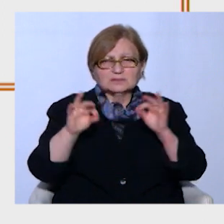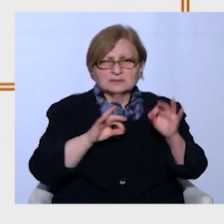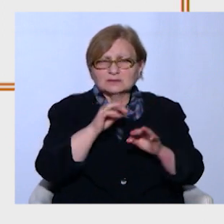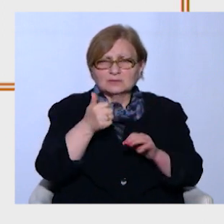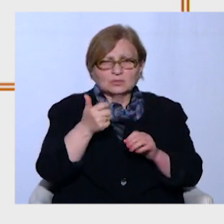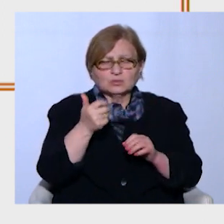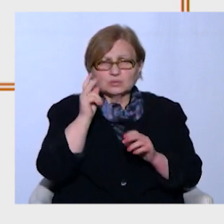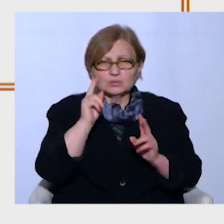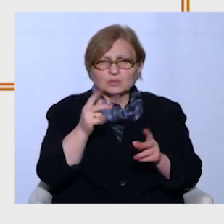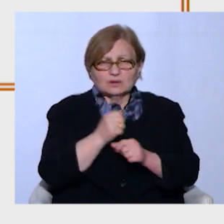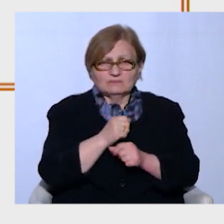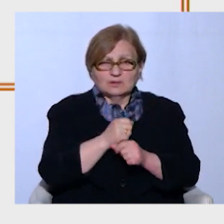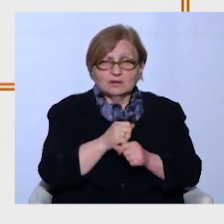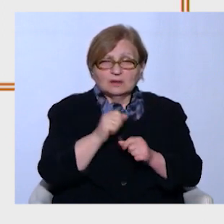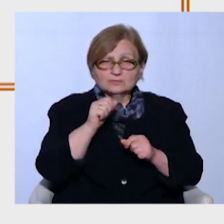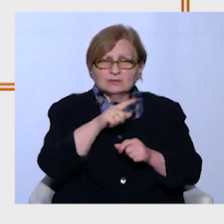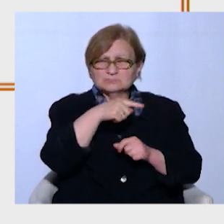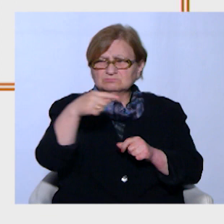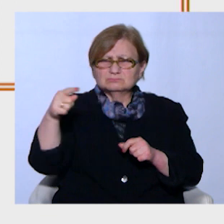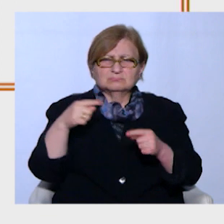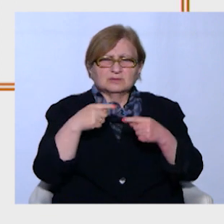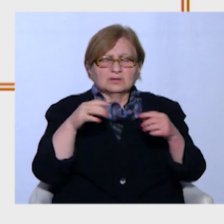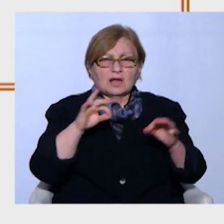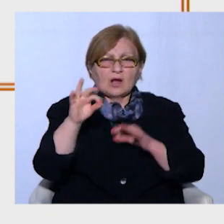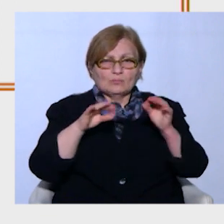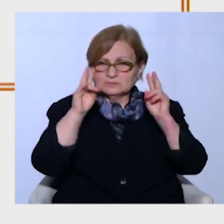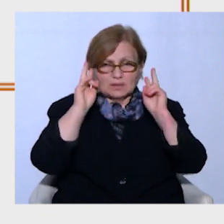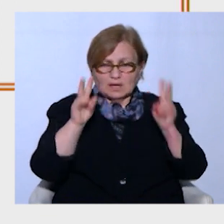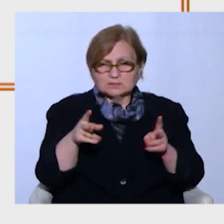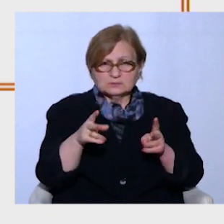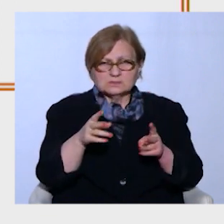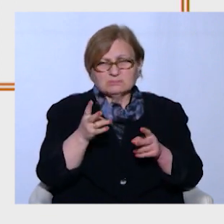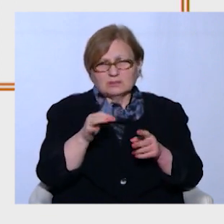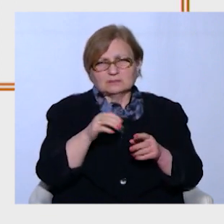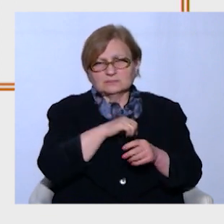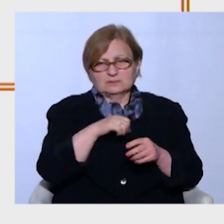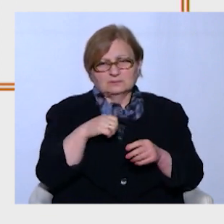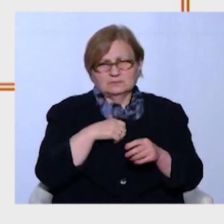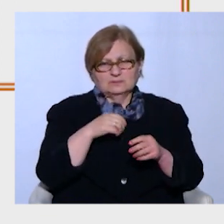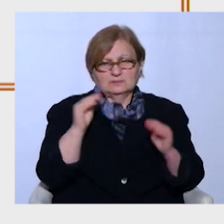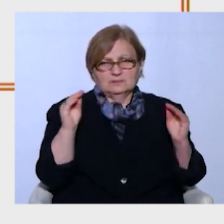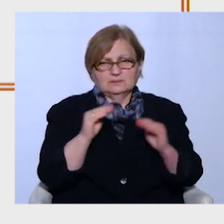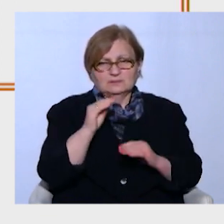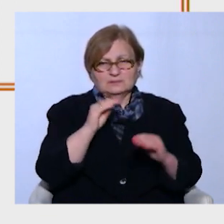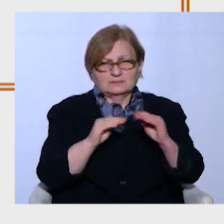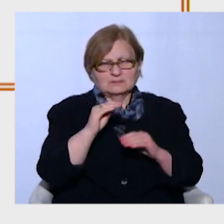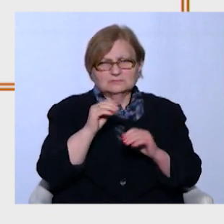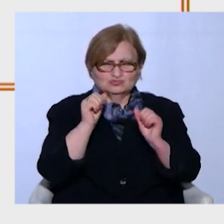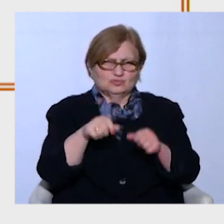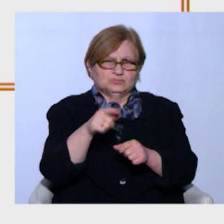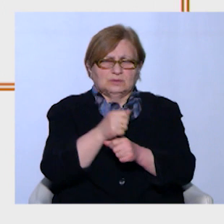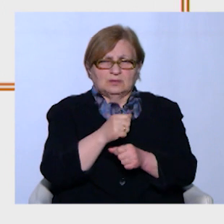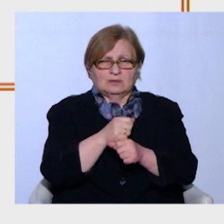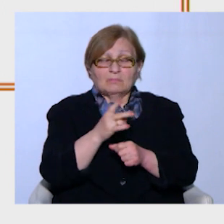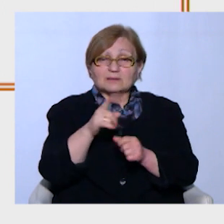შეიძლება გეომეტრია არის ცოდეს ადამიანმა და ესეთი შექმნას, ანუ გააკეთოს, მაგრამ გეომეტრიის ცოდნა გეხმარება,